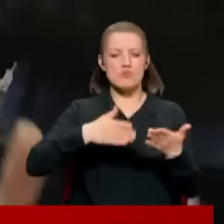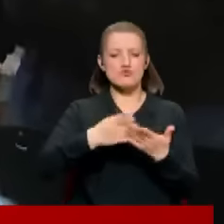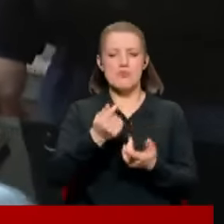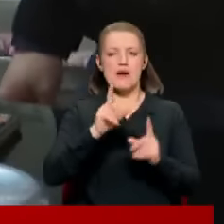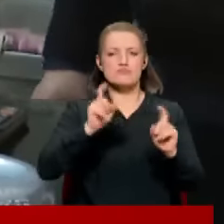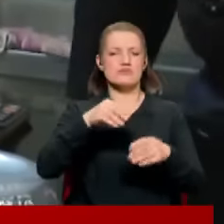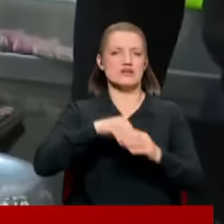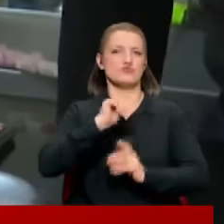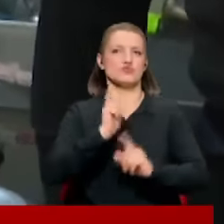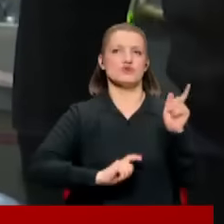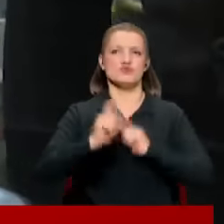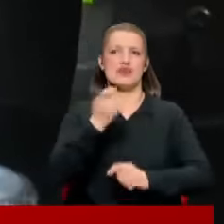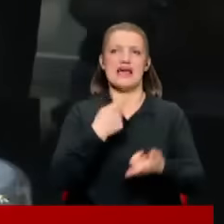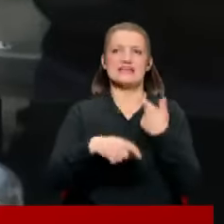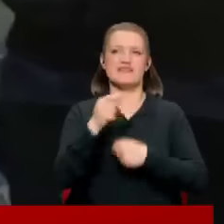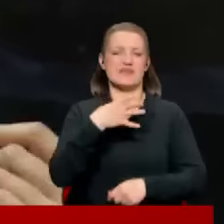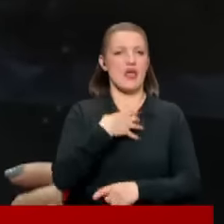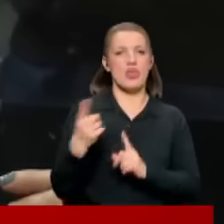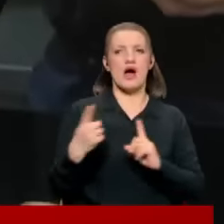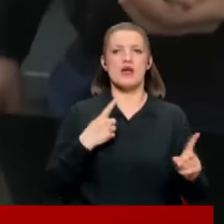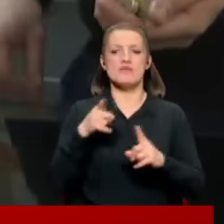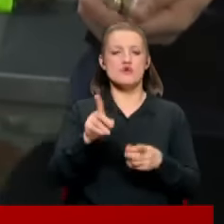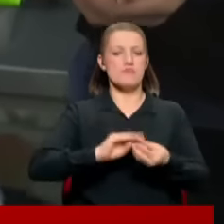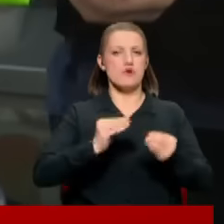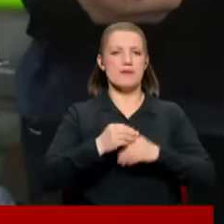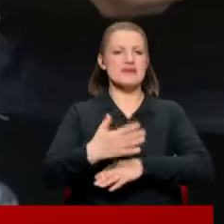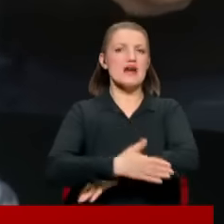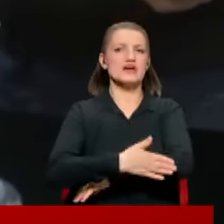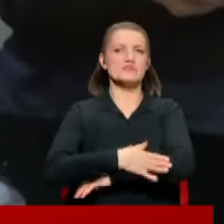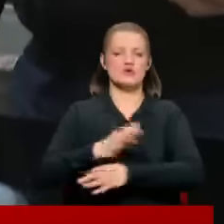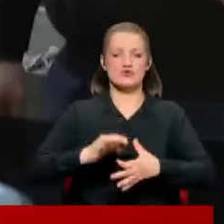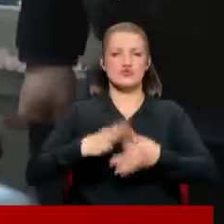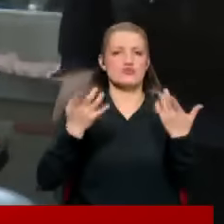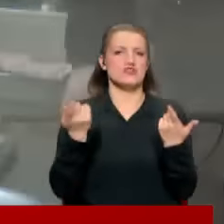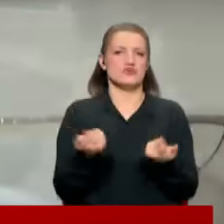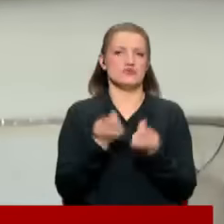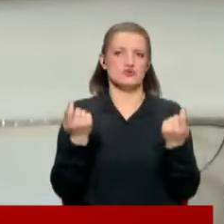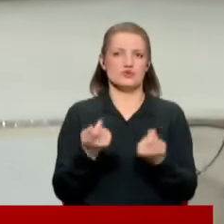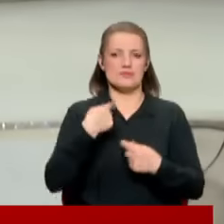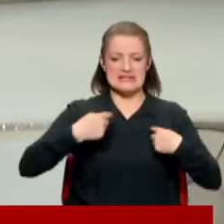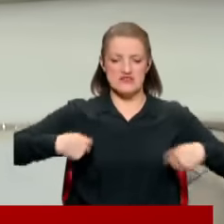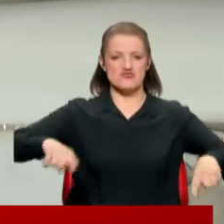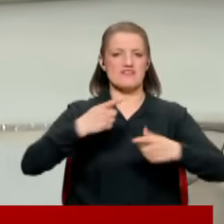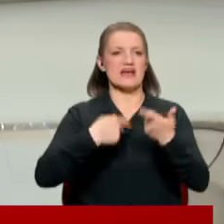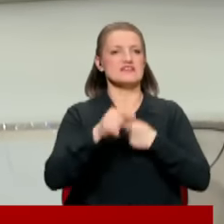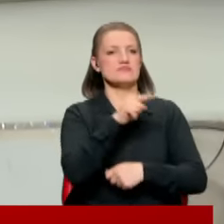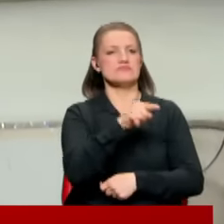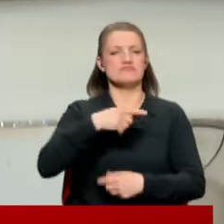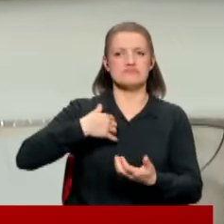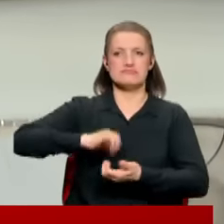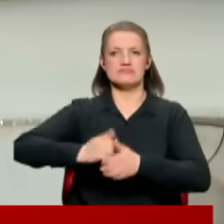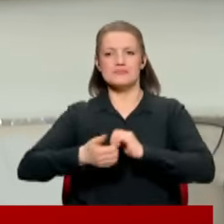için uğraşıyorlar ve esnaf kendi arasında bu sorunu yardımlaşarak çözmeye çalışıyor. Biz çevre esnaflardan